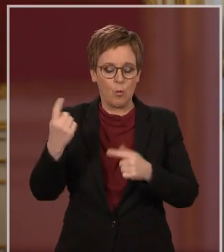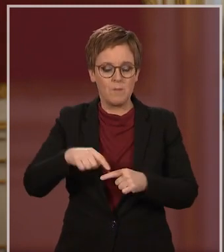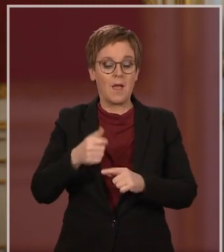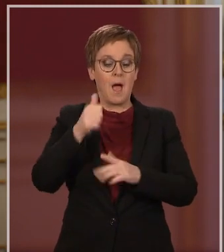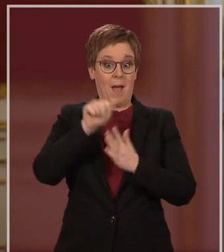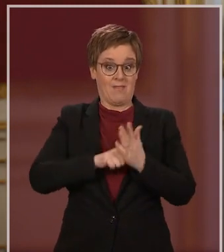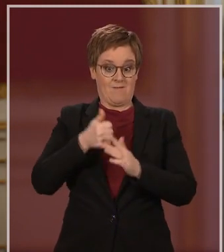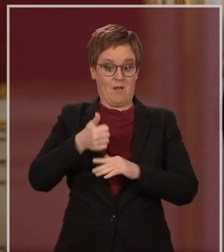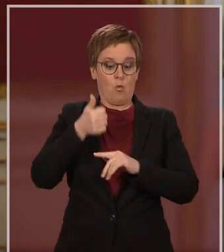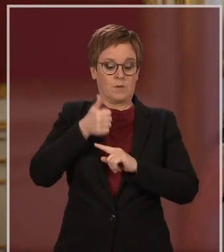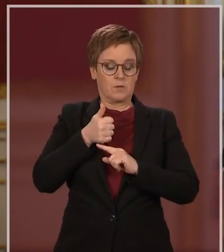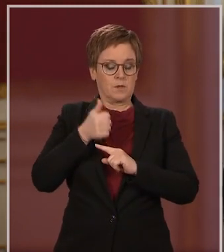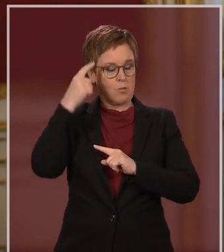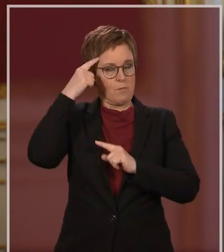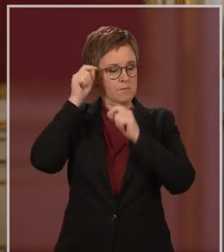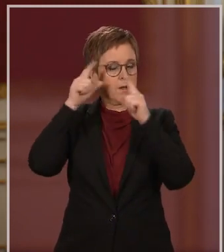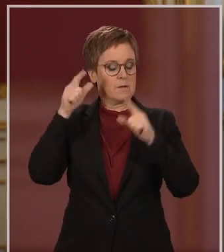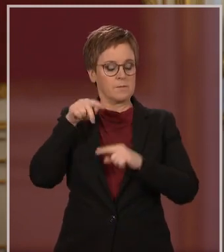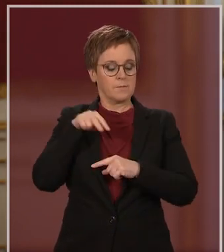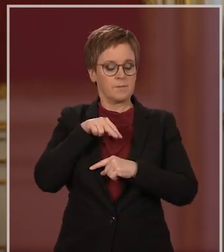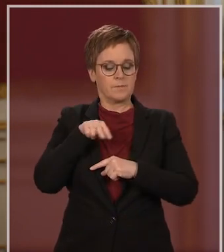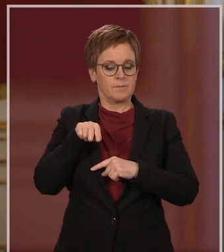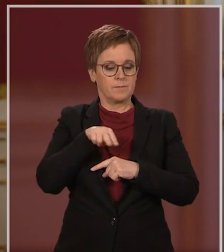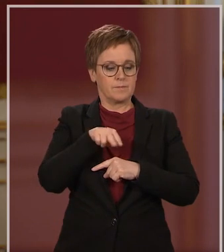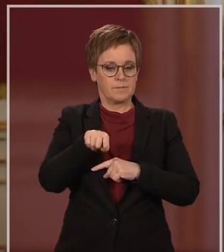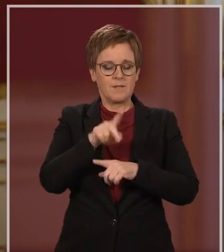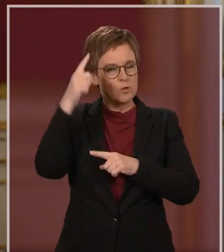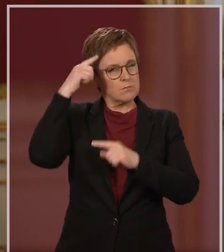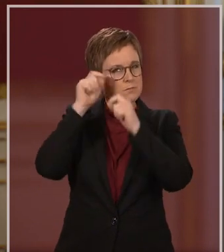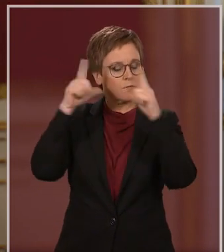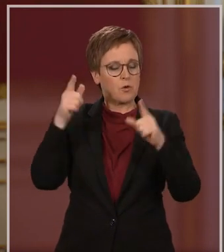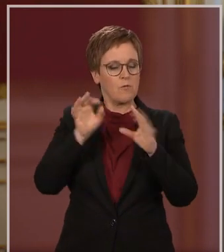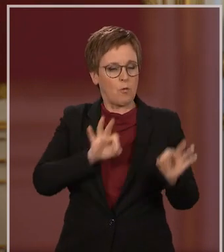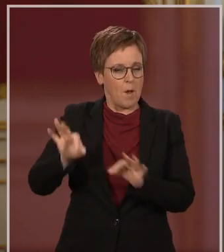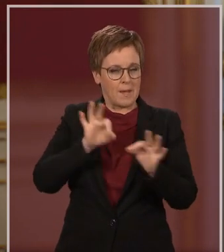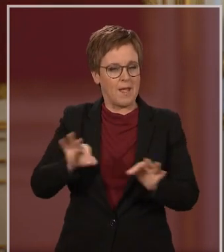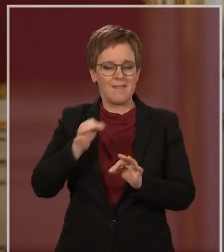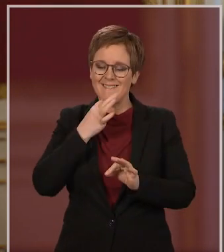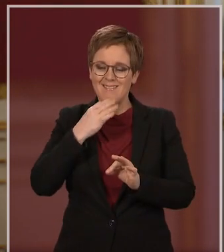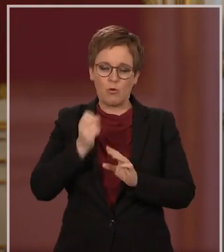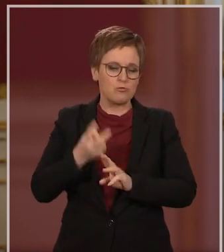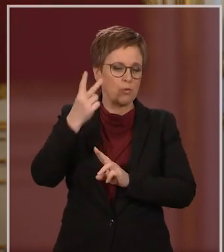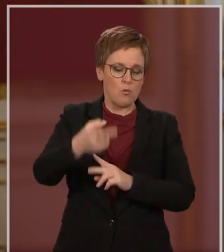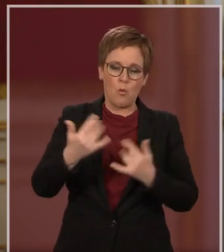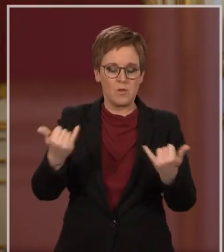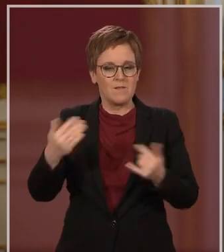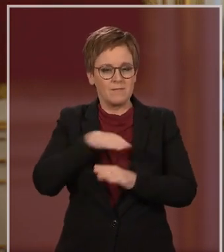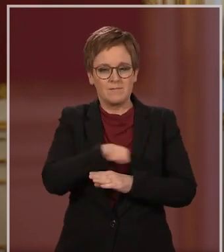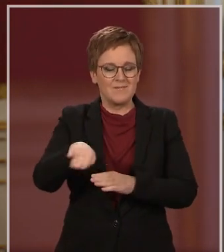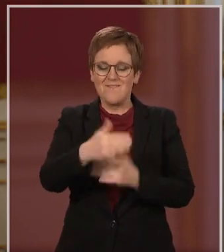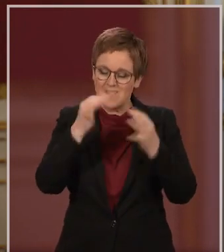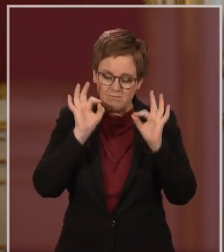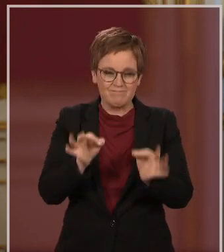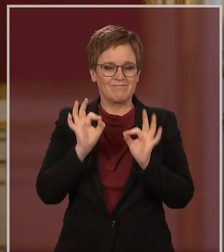in Gedanken die Strecke hinunterfahren. Sie nehmen im Kopf schon jede Kurve und jeden Sprung so, wie es